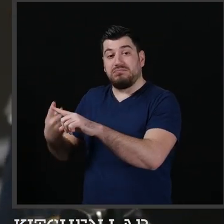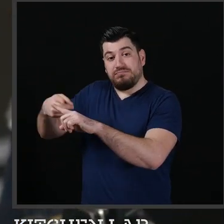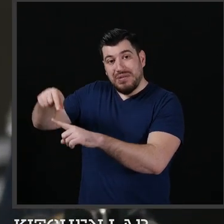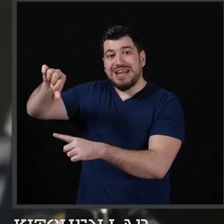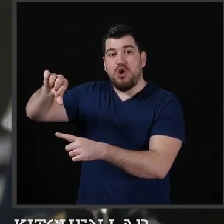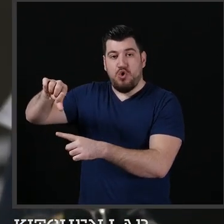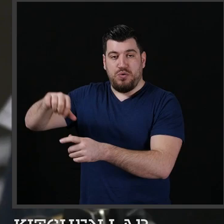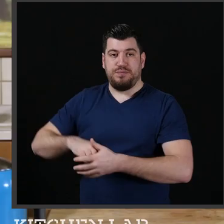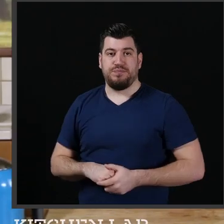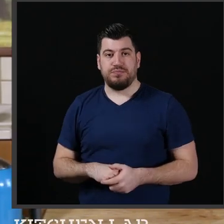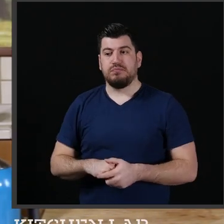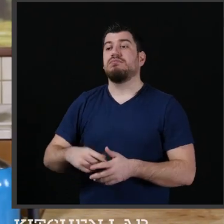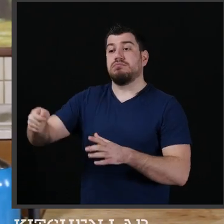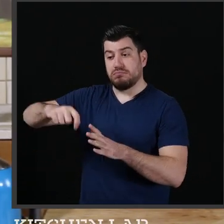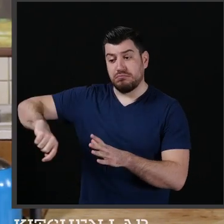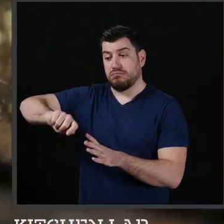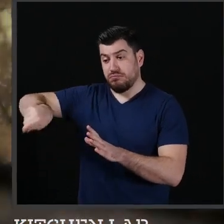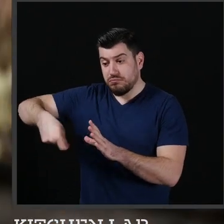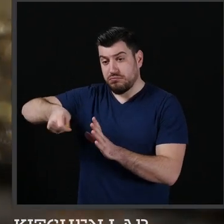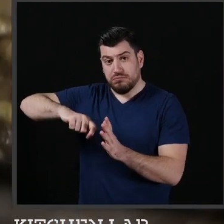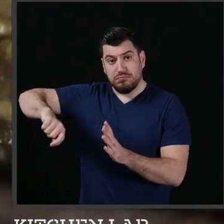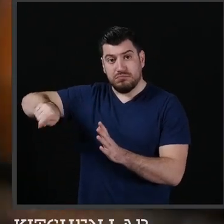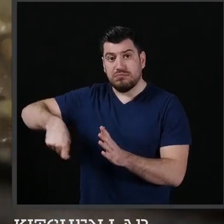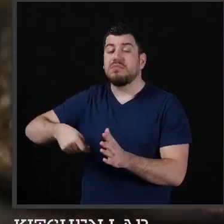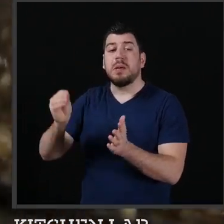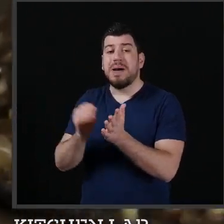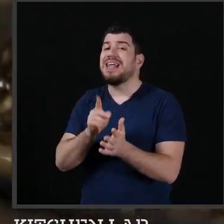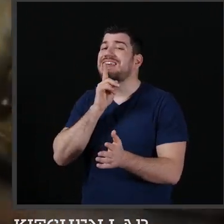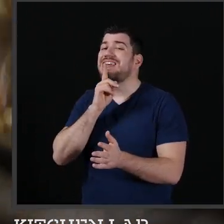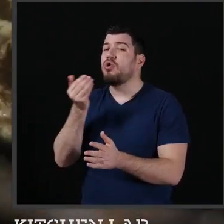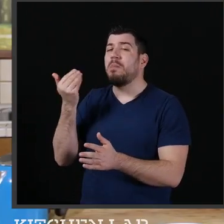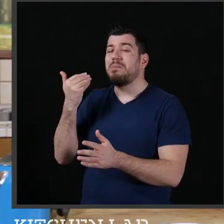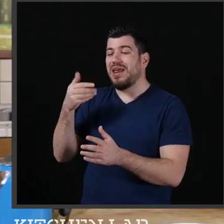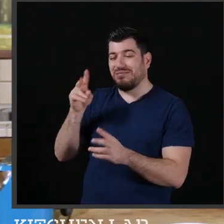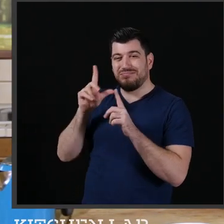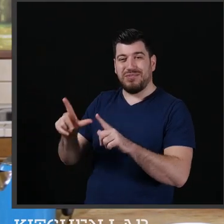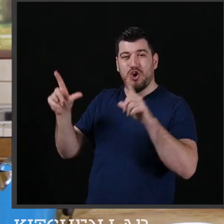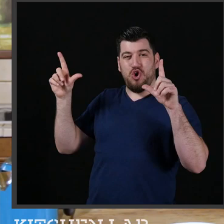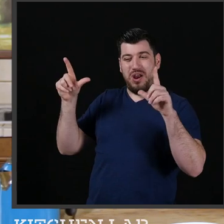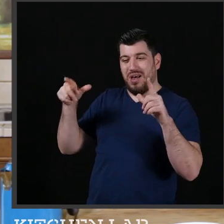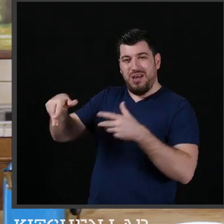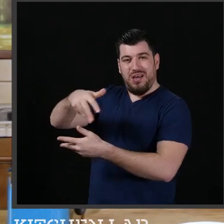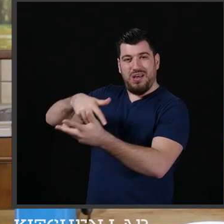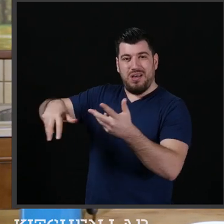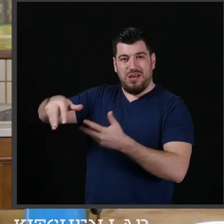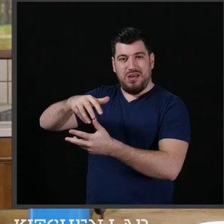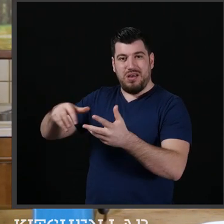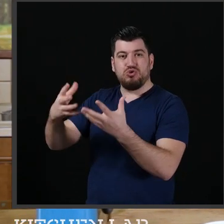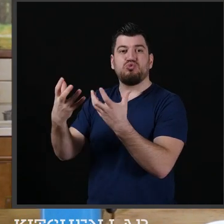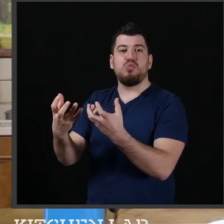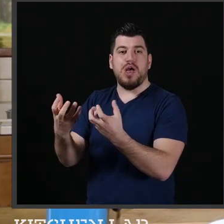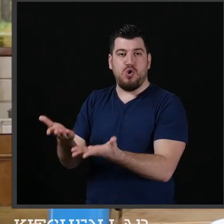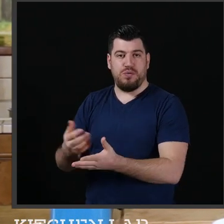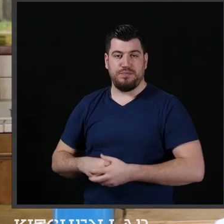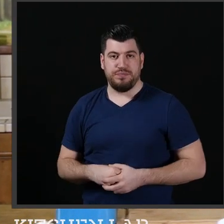Και ανακατεύουμε να ξαναφέρουμε πάλι στην ίδια υφή που ήταν πριν. Με το που ρίξουμε το νεράκι, προσθέτουμε.